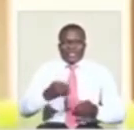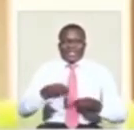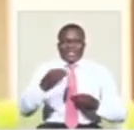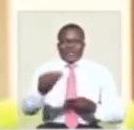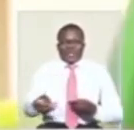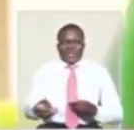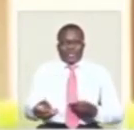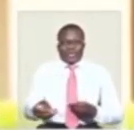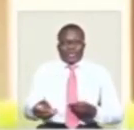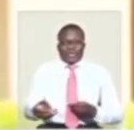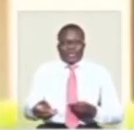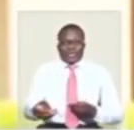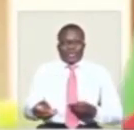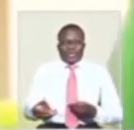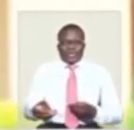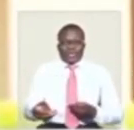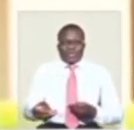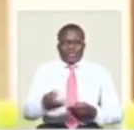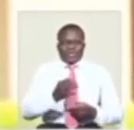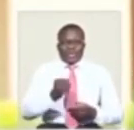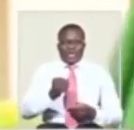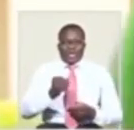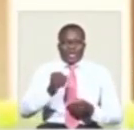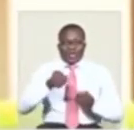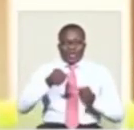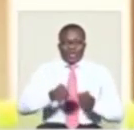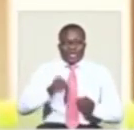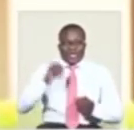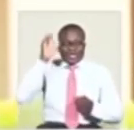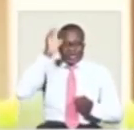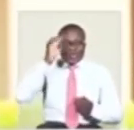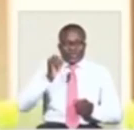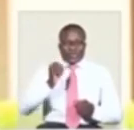Il y a une partie donc du Rwanda qui a été donnée